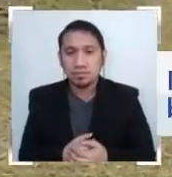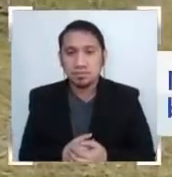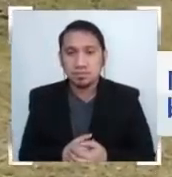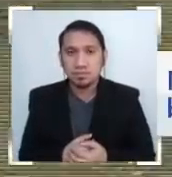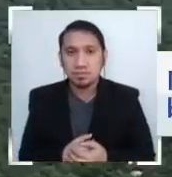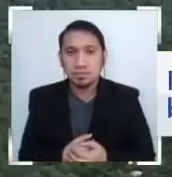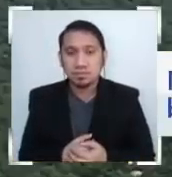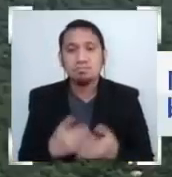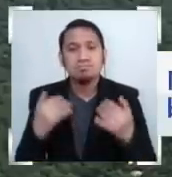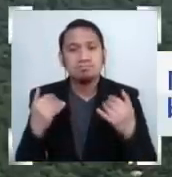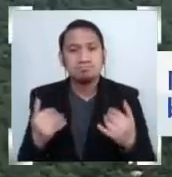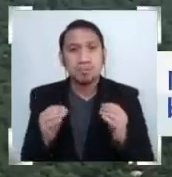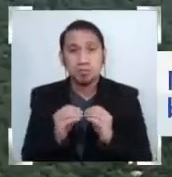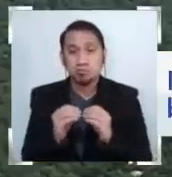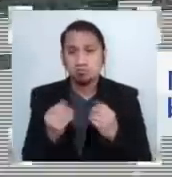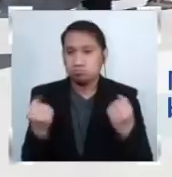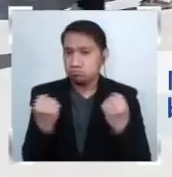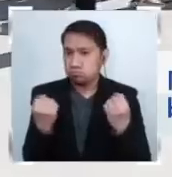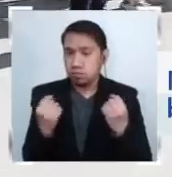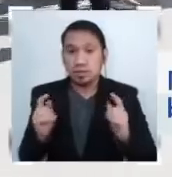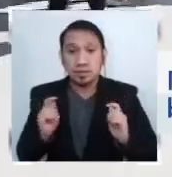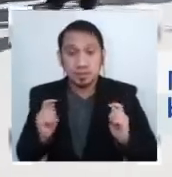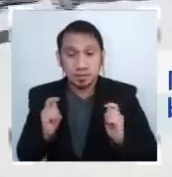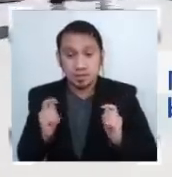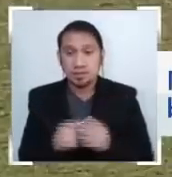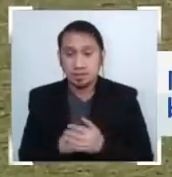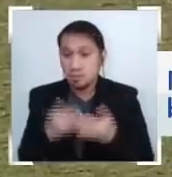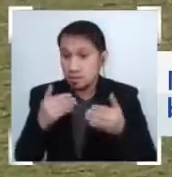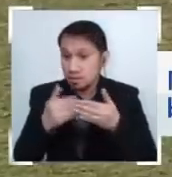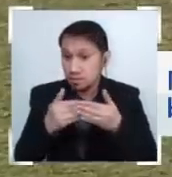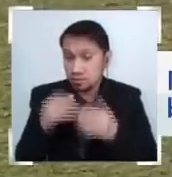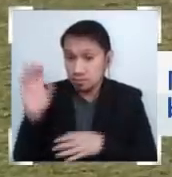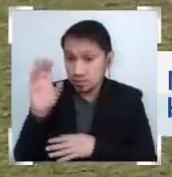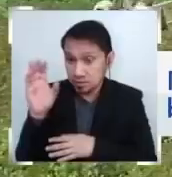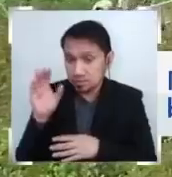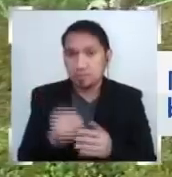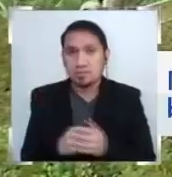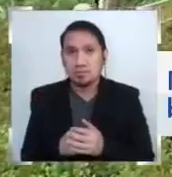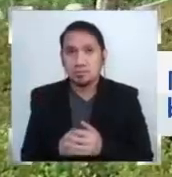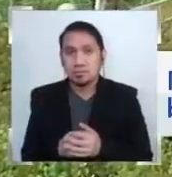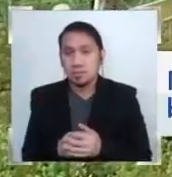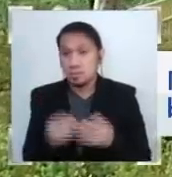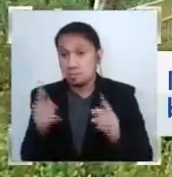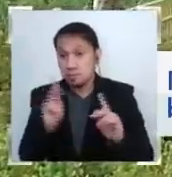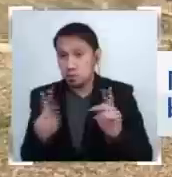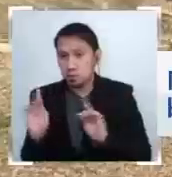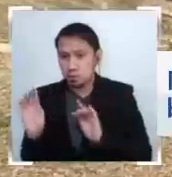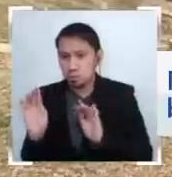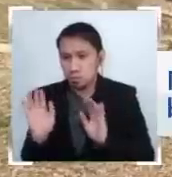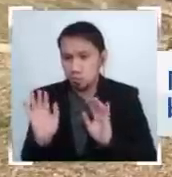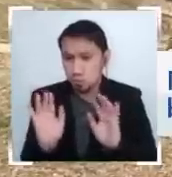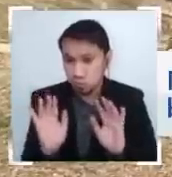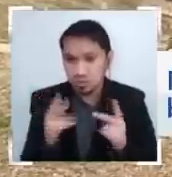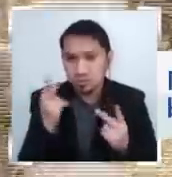Ngayong mas lumalamig ang temperatura sa Tagaytay City habang papalapit ang Pasko. Lalo pang naiinganyo ang mga turista na bumisita.